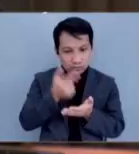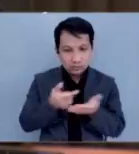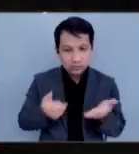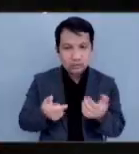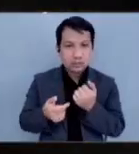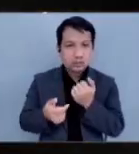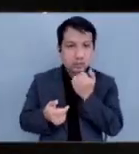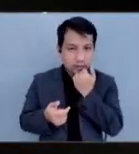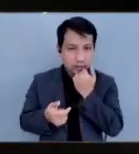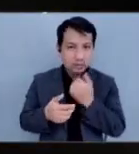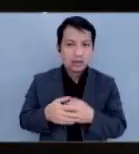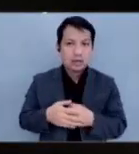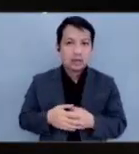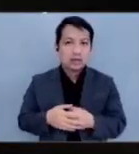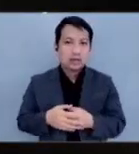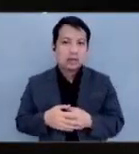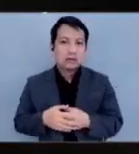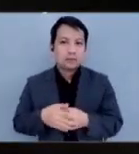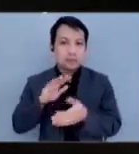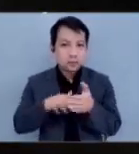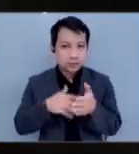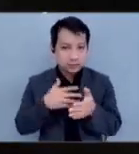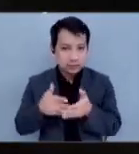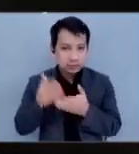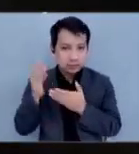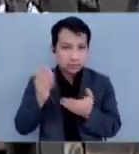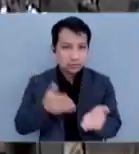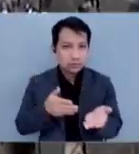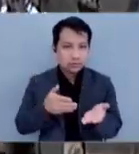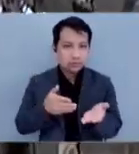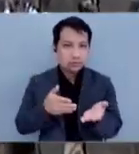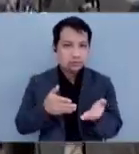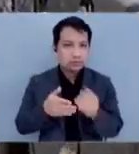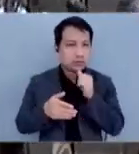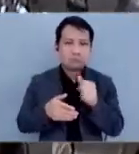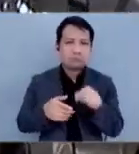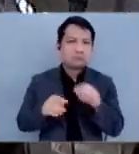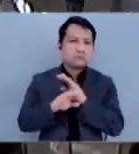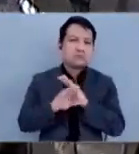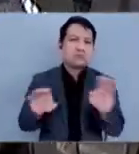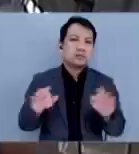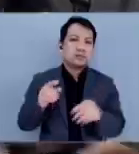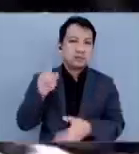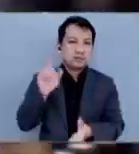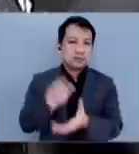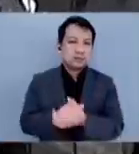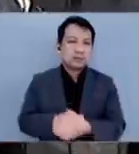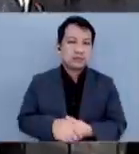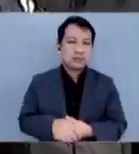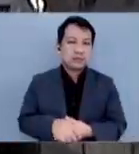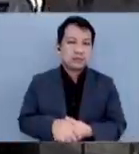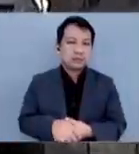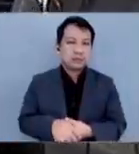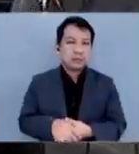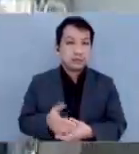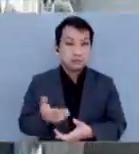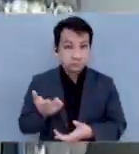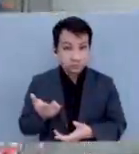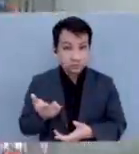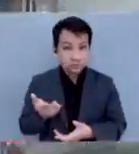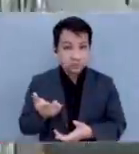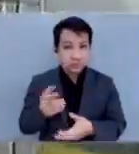ng pag-schedule ng delivery ng simento, which I don't believe. Talaga pong masasabi natin na makasarili